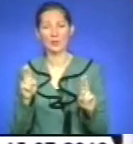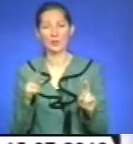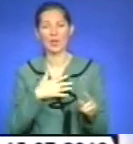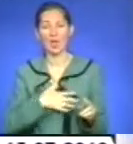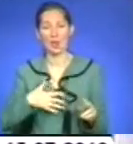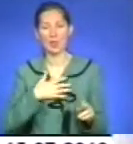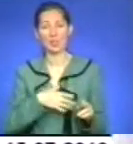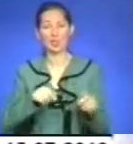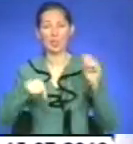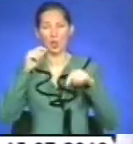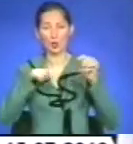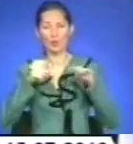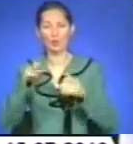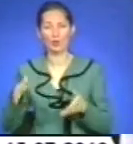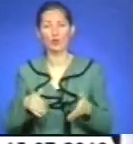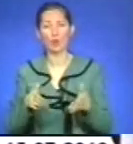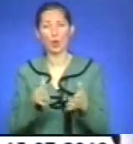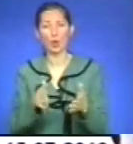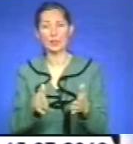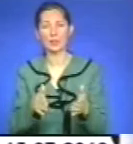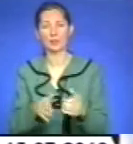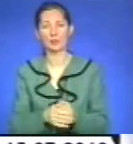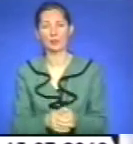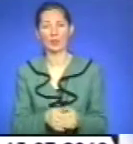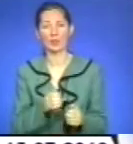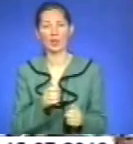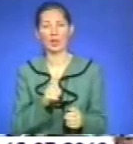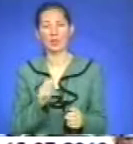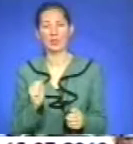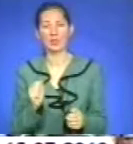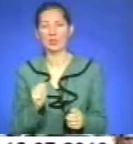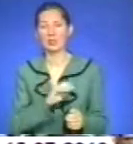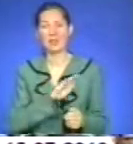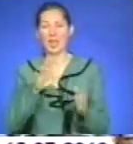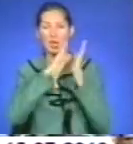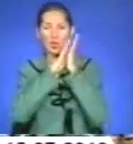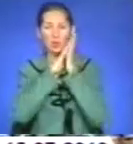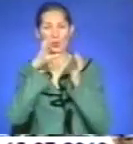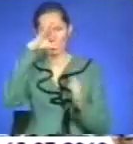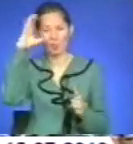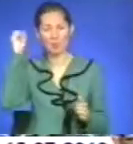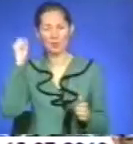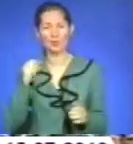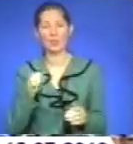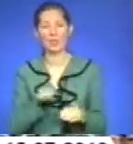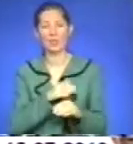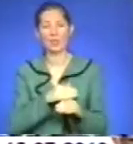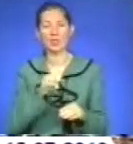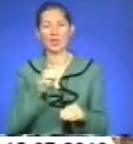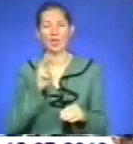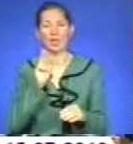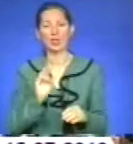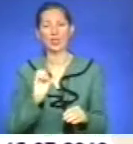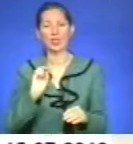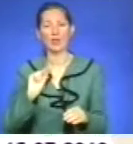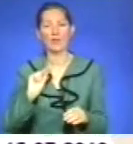пережитий дощ в дорозі, за недоспану ніч. Блаженніший Святослав Шевчук наголосив,